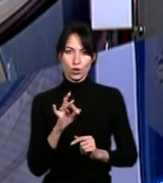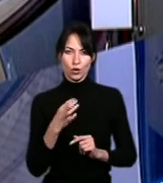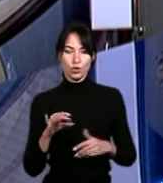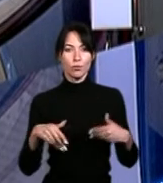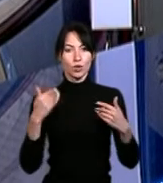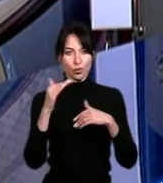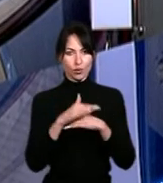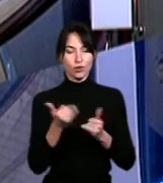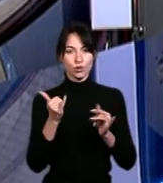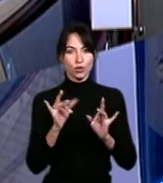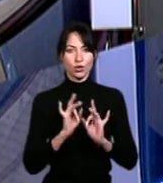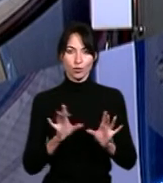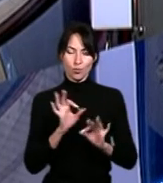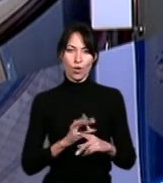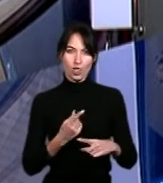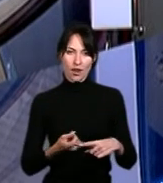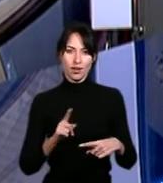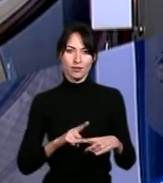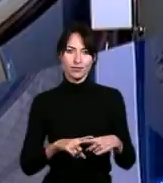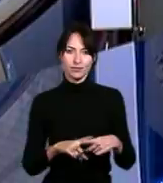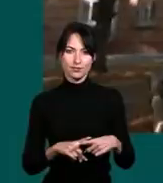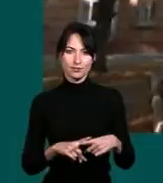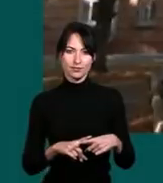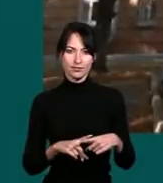Вечір добрий. Сьогодні будемо говорити про таке.